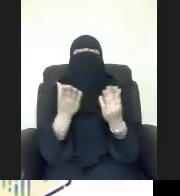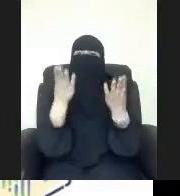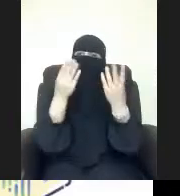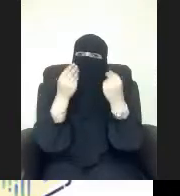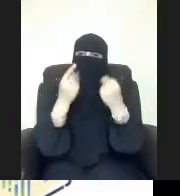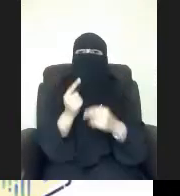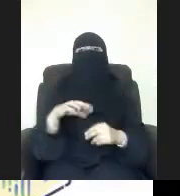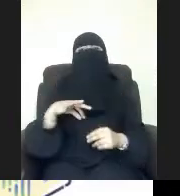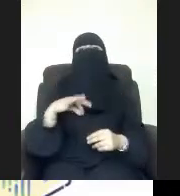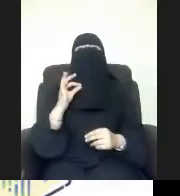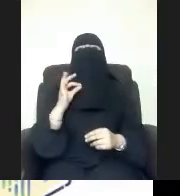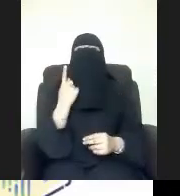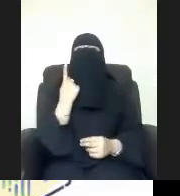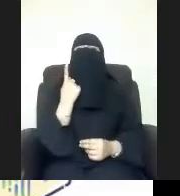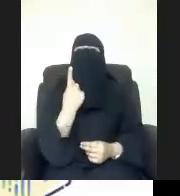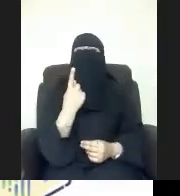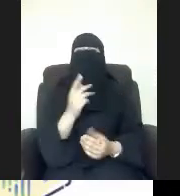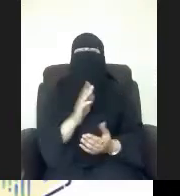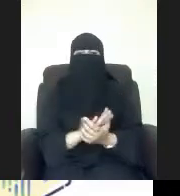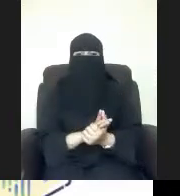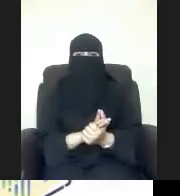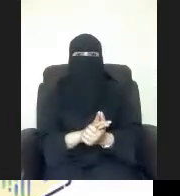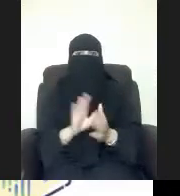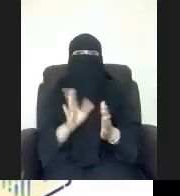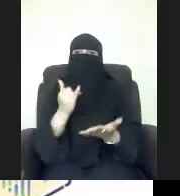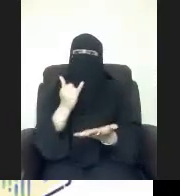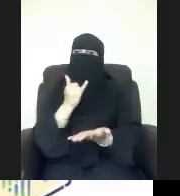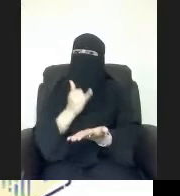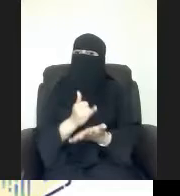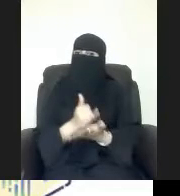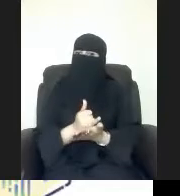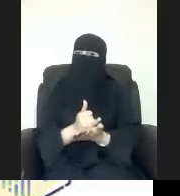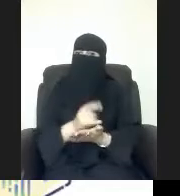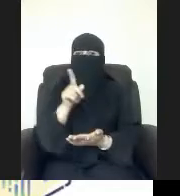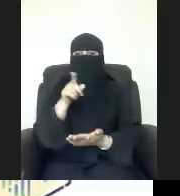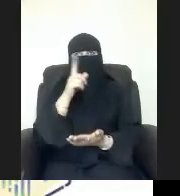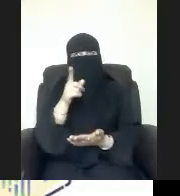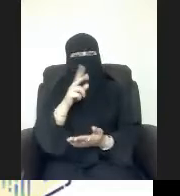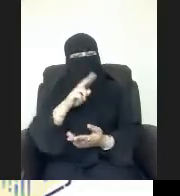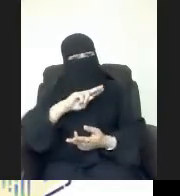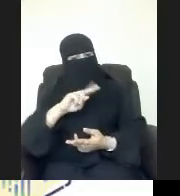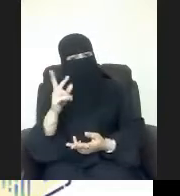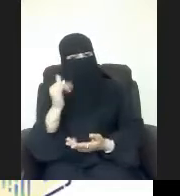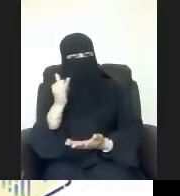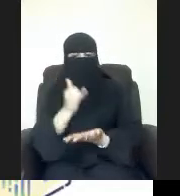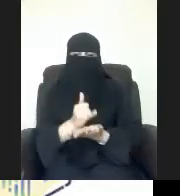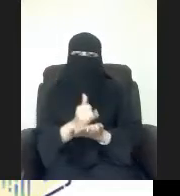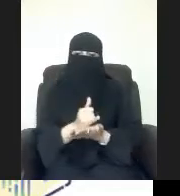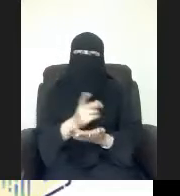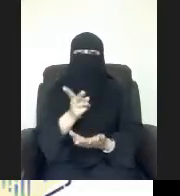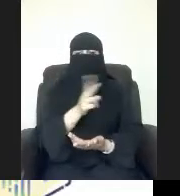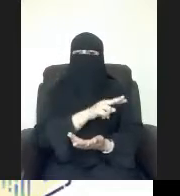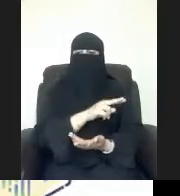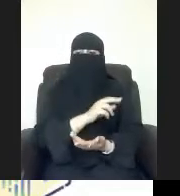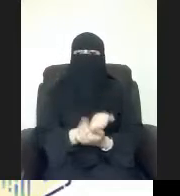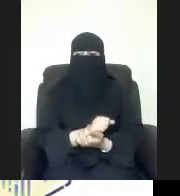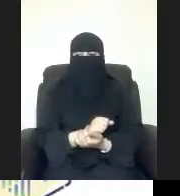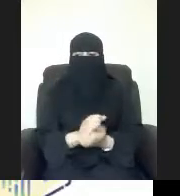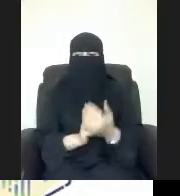هو مزيج من التعلم الرسمي وغير الرسمي، من دمج التعلم في الحياة، وهذا